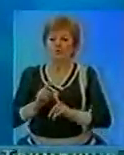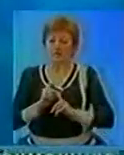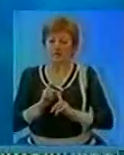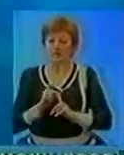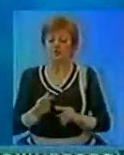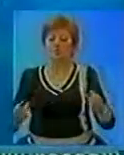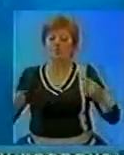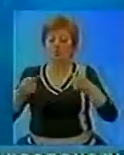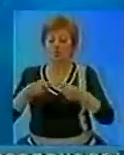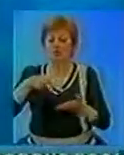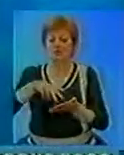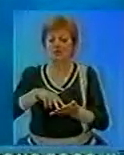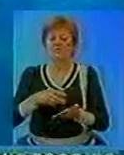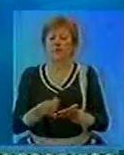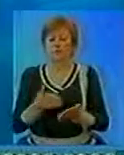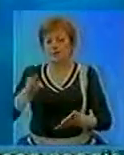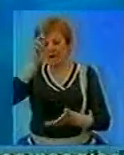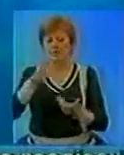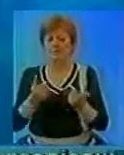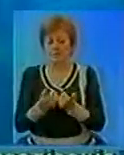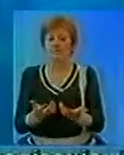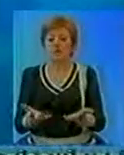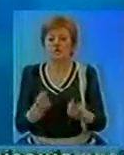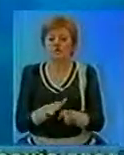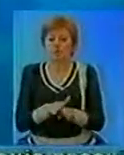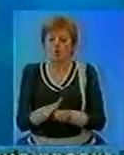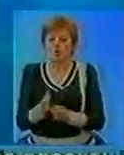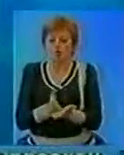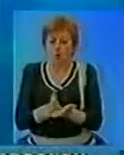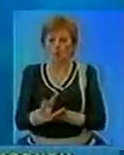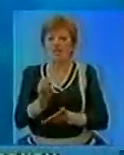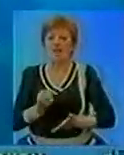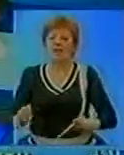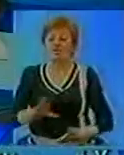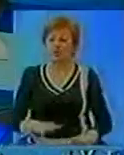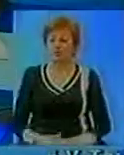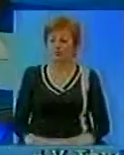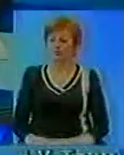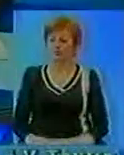расставил акценты. Страна придерживается выбранного курса на Европу. И уже 18.